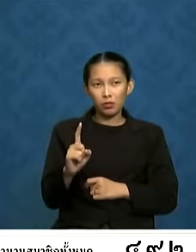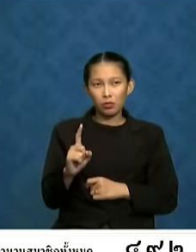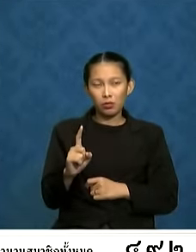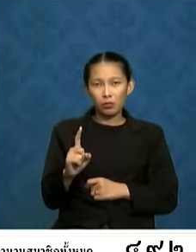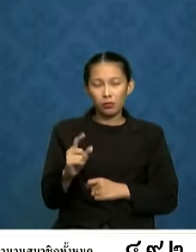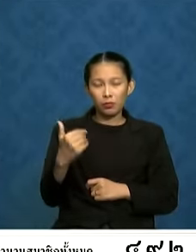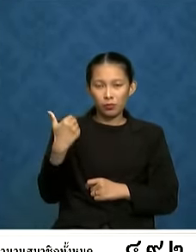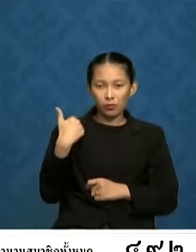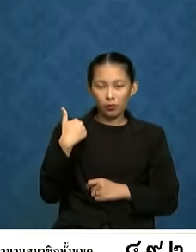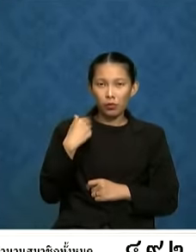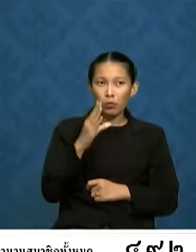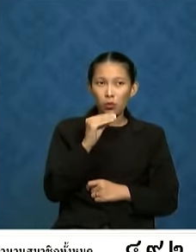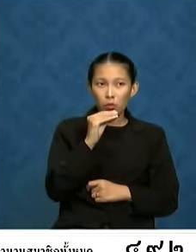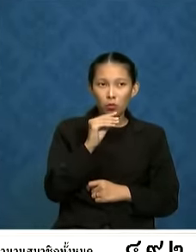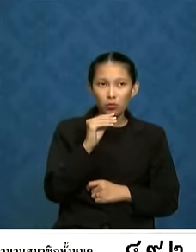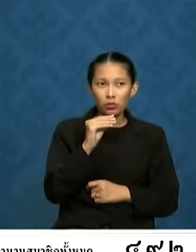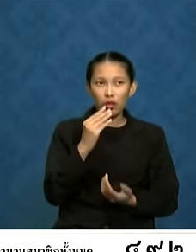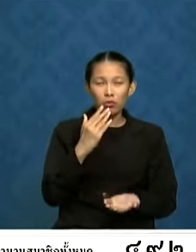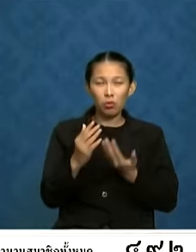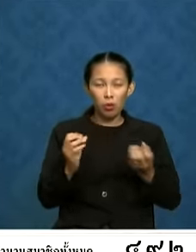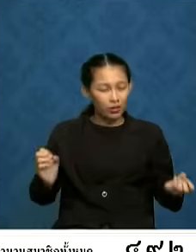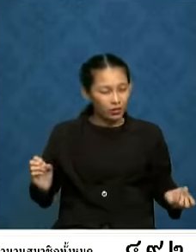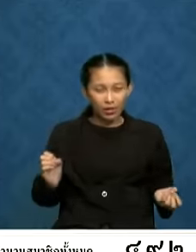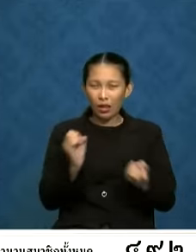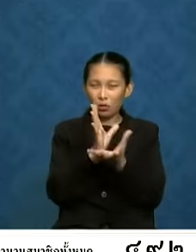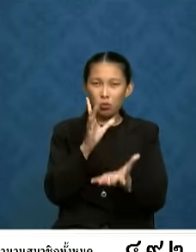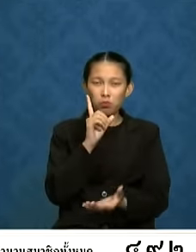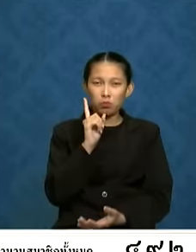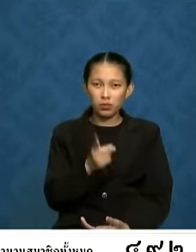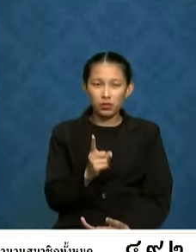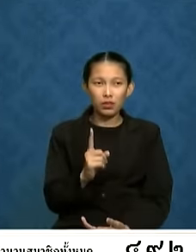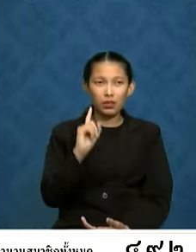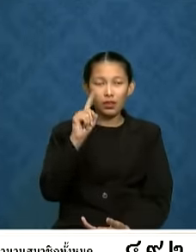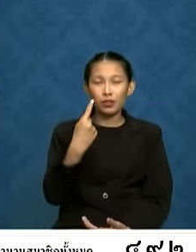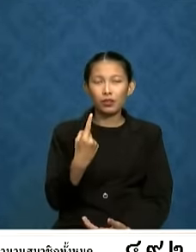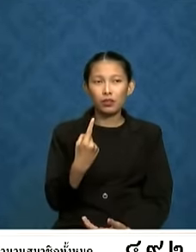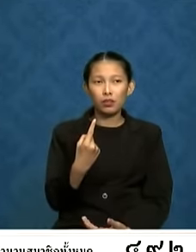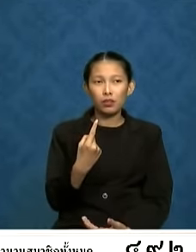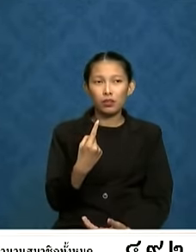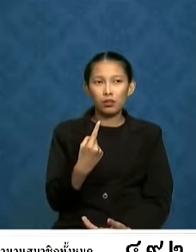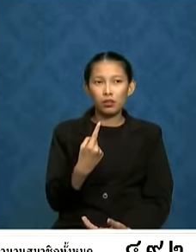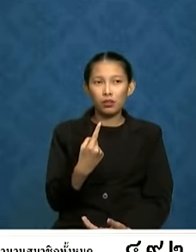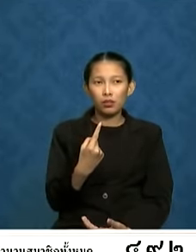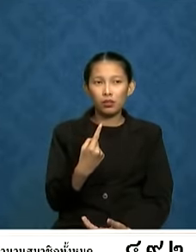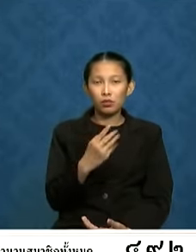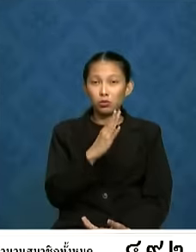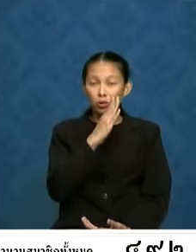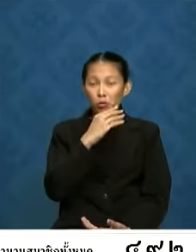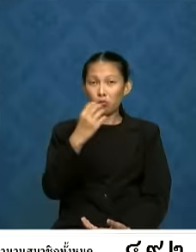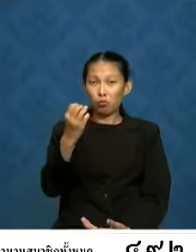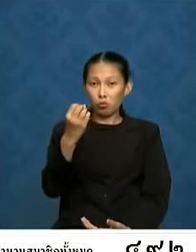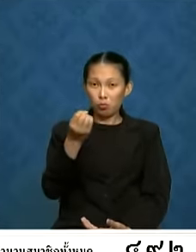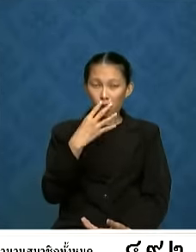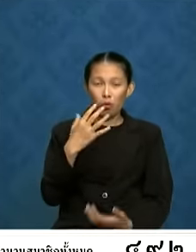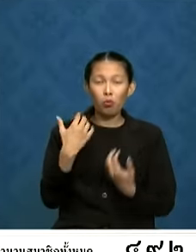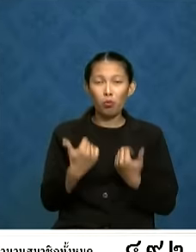ถูกวิพากษ์วิจารณ์มากที่สุดหรือคนที่ถูกวิพากษ์วิจารณ์มากที่สุดเนี่ยคือใครฮะถ้าท่านบอกว่าวันนี้ท่าน